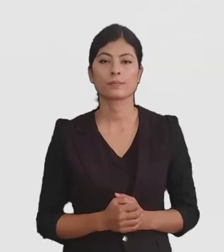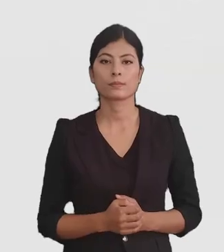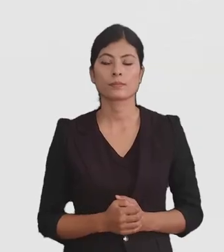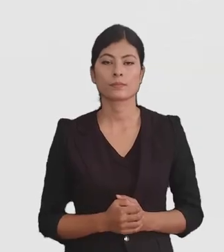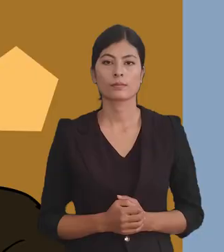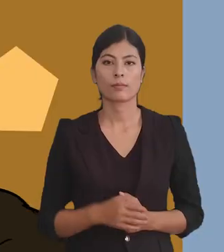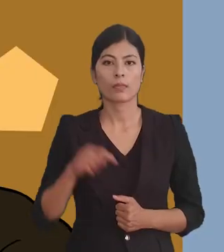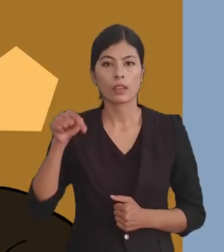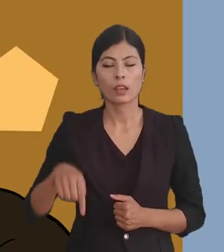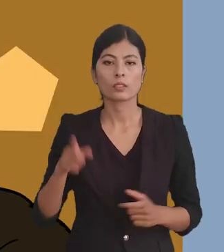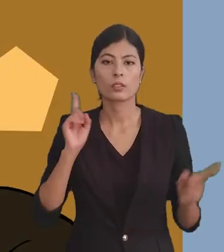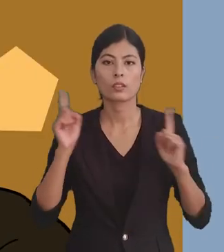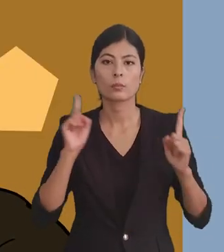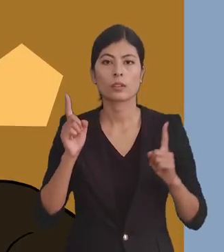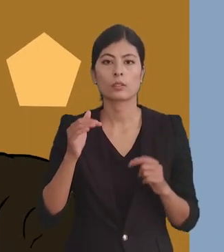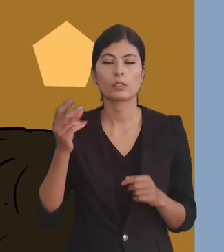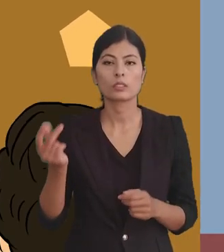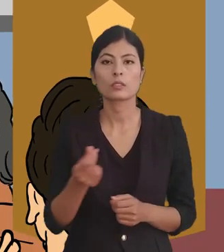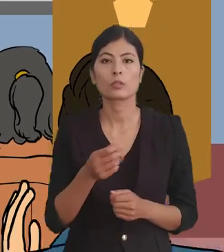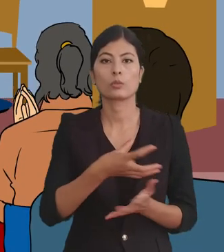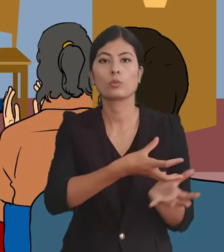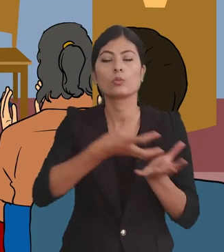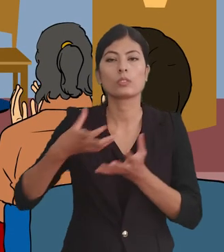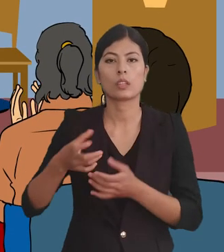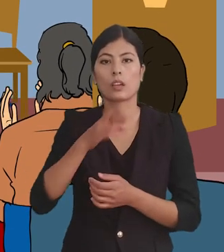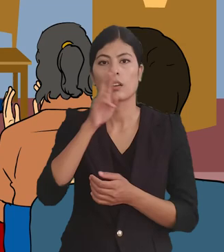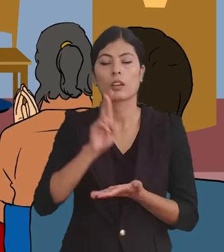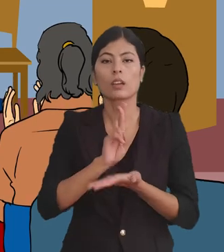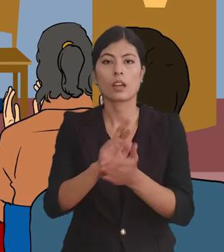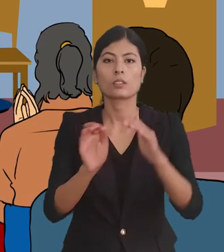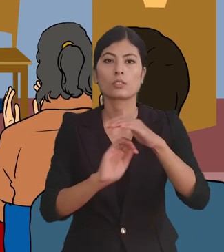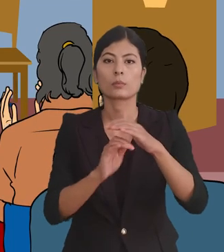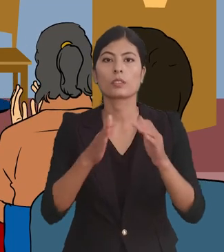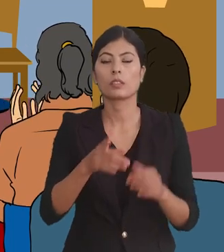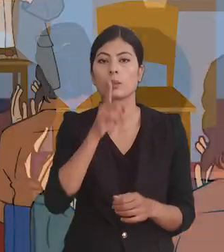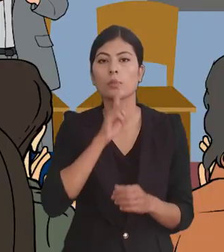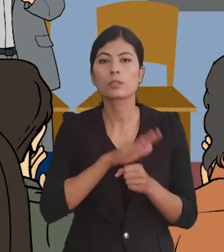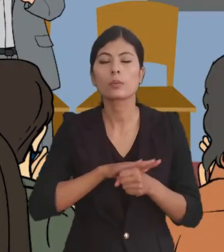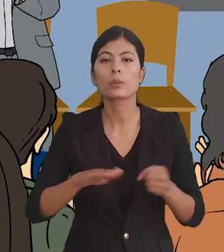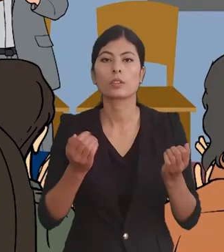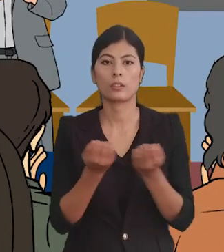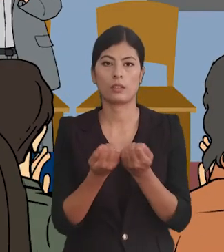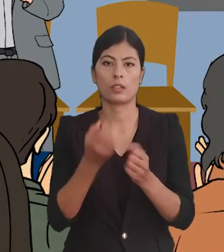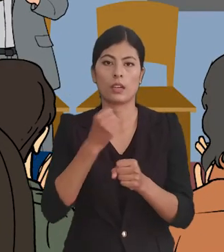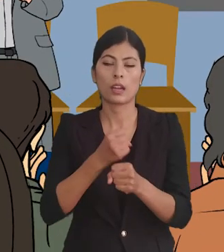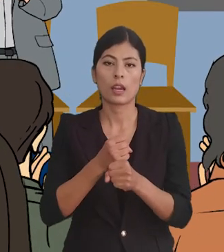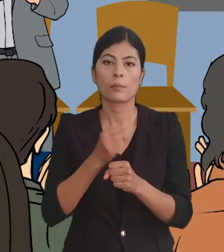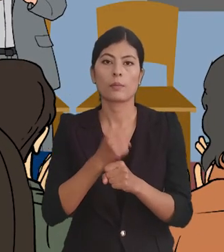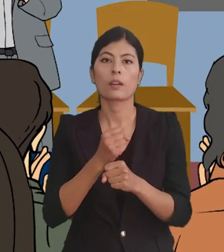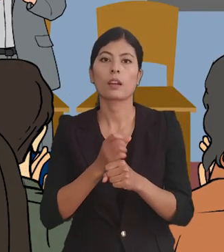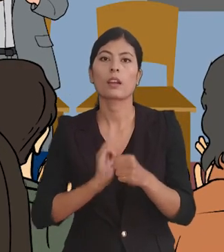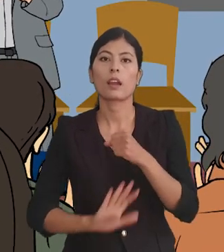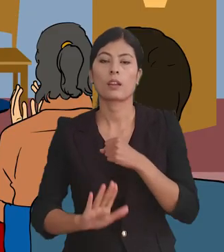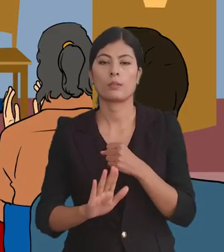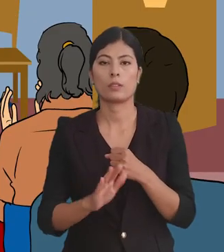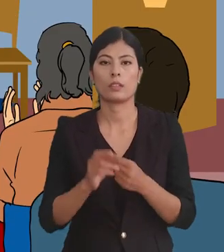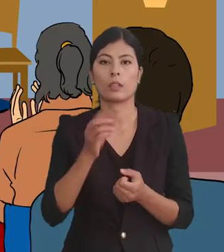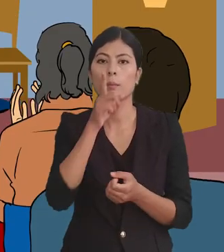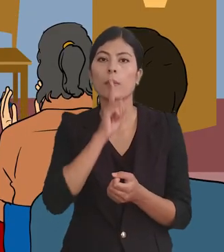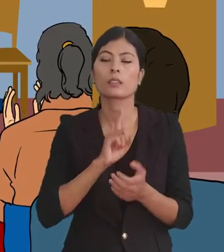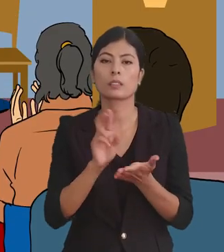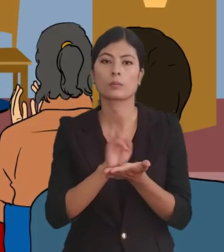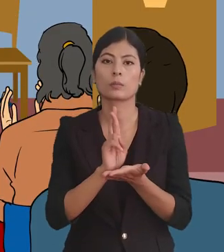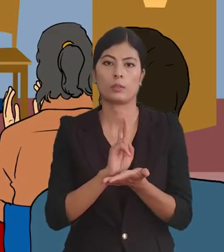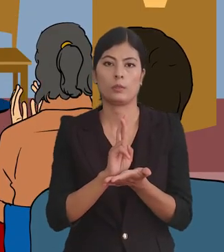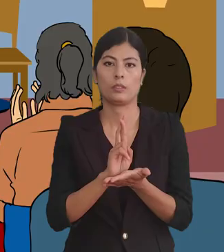आज नगरपालिकाको तत्काल उद्धार र राहत समितिले वर्षभरि गरेको काम कारबाहीको वार्षिक प्रतिवेदन नगरपालिकाका